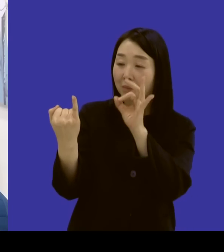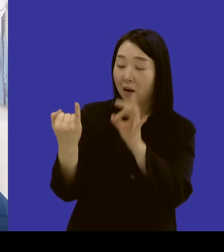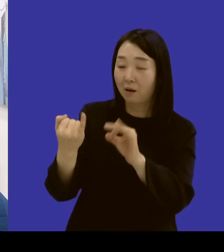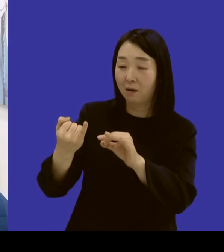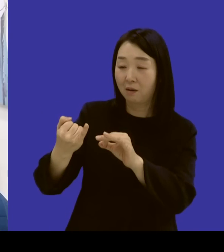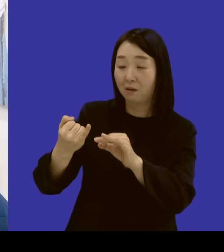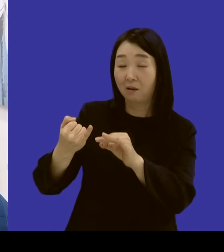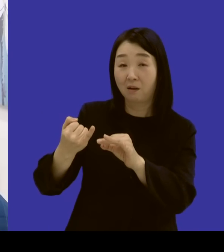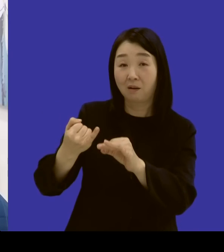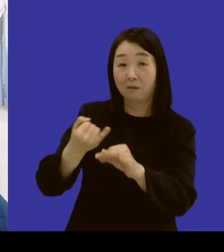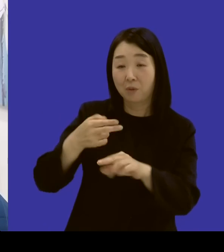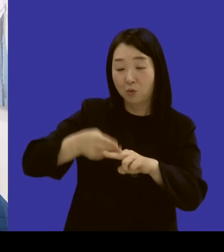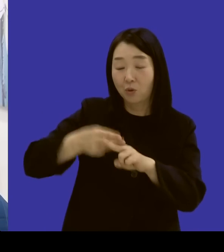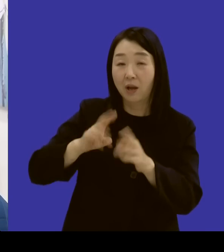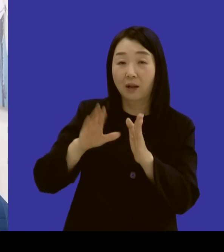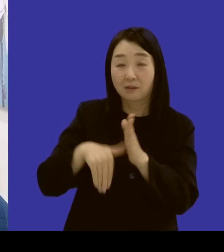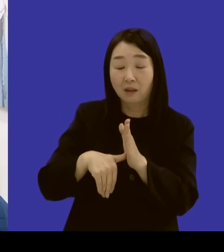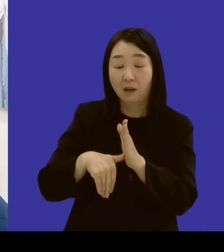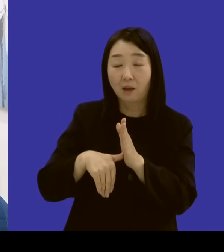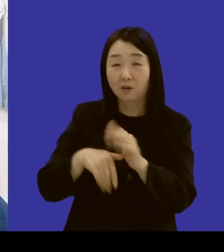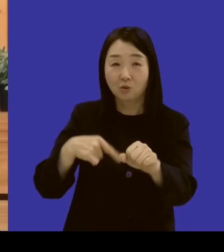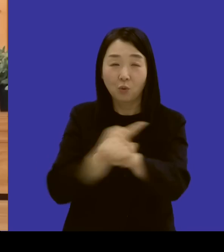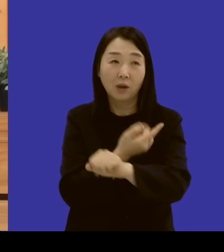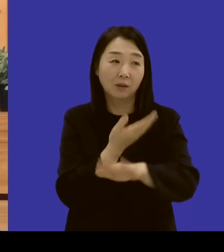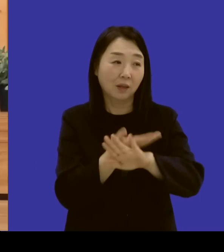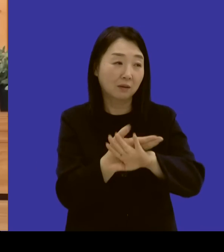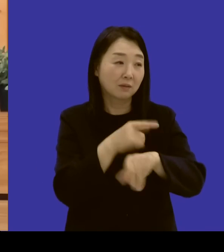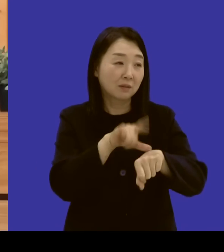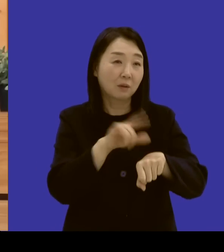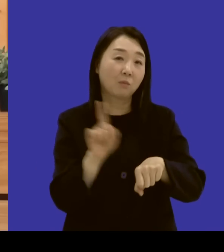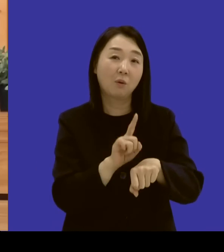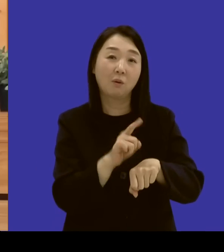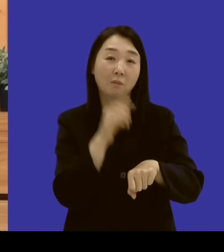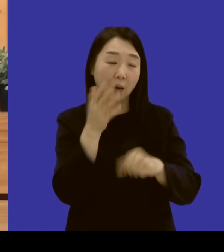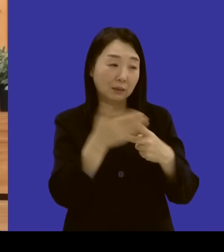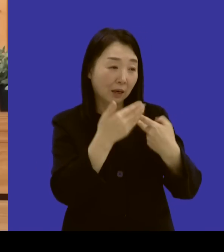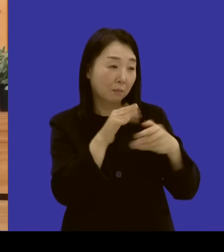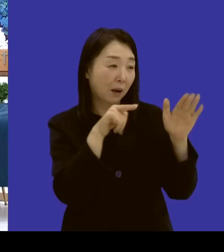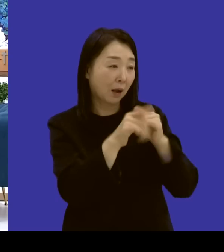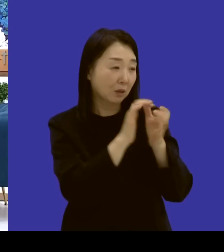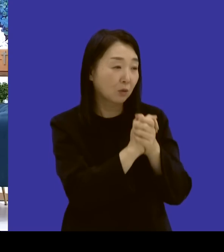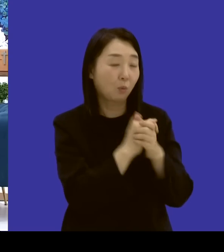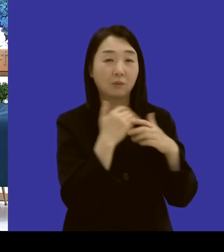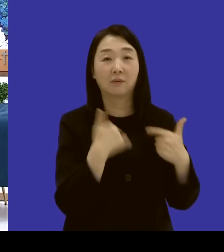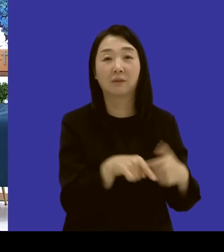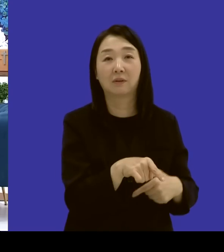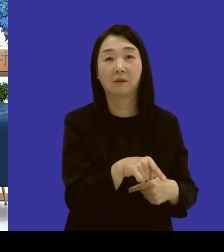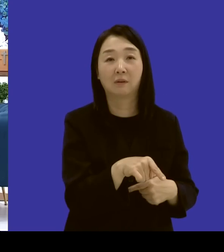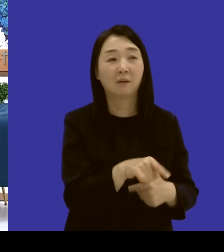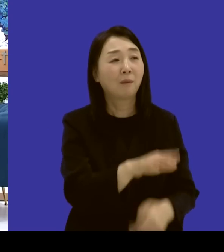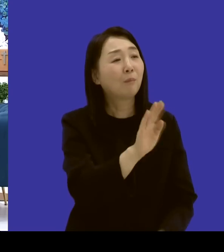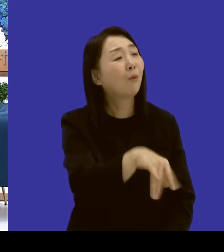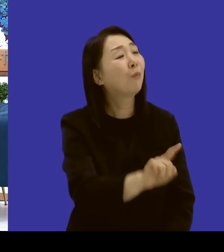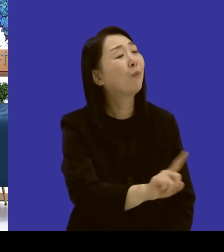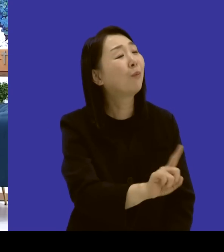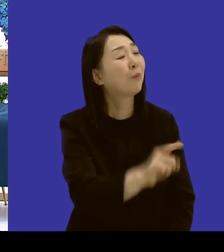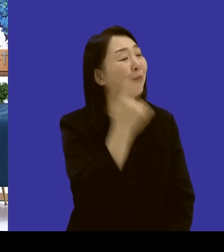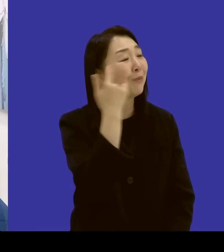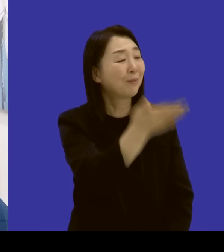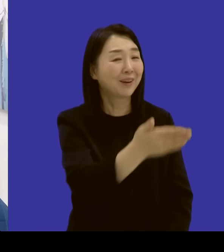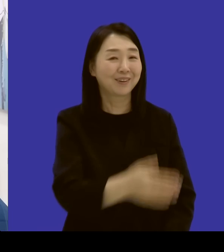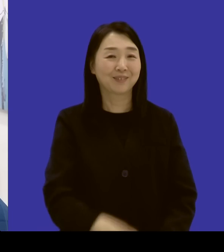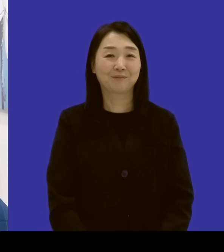때 빼놓고는 늘 다락방에 들어가서 기도를 하시는 거예요. 그럼 제가 아줌마 뭐해요? 제가 그러잖아요.